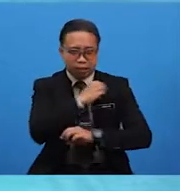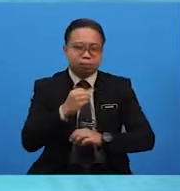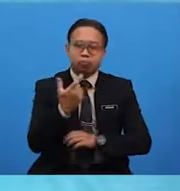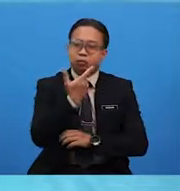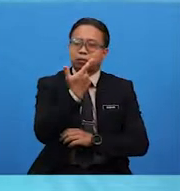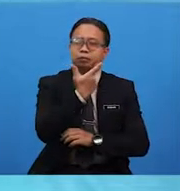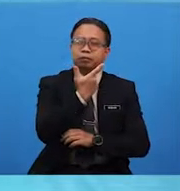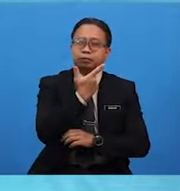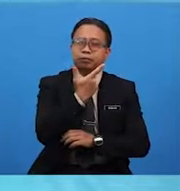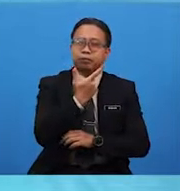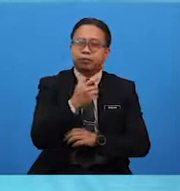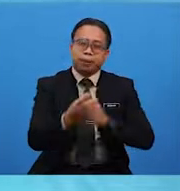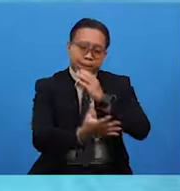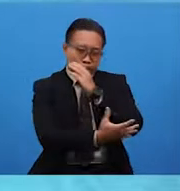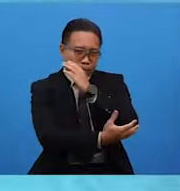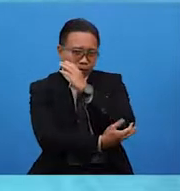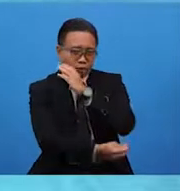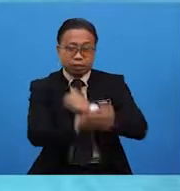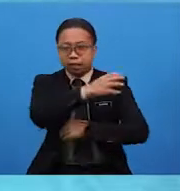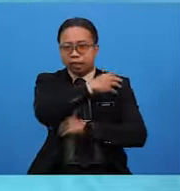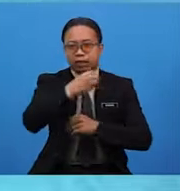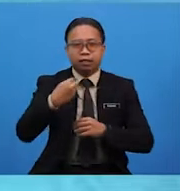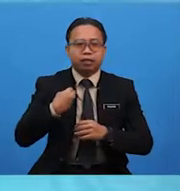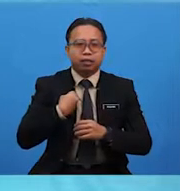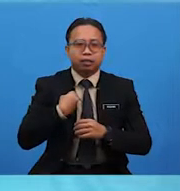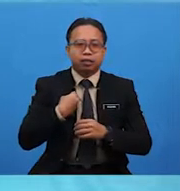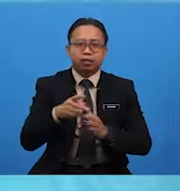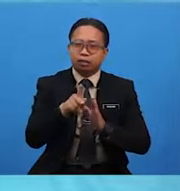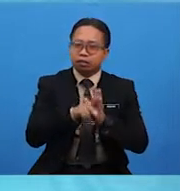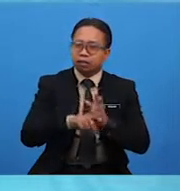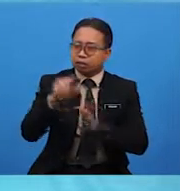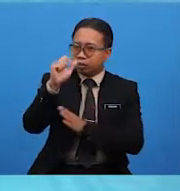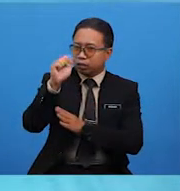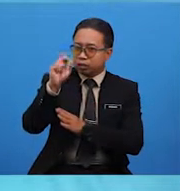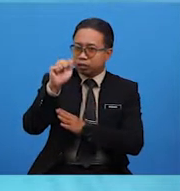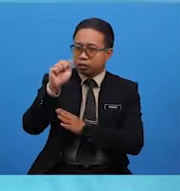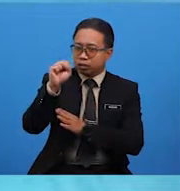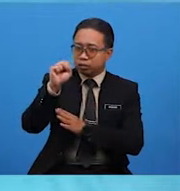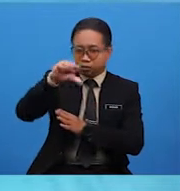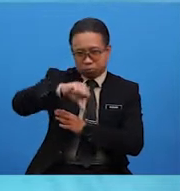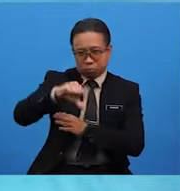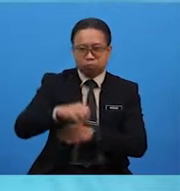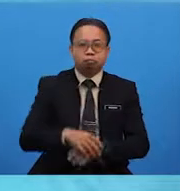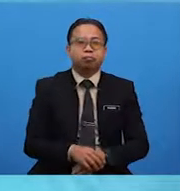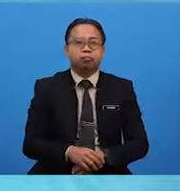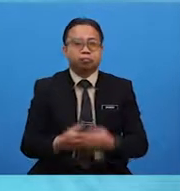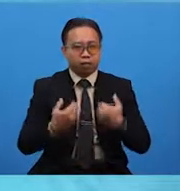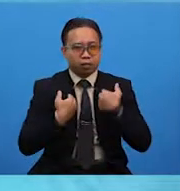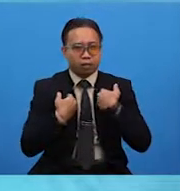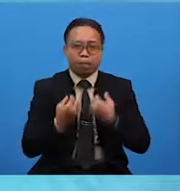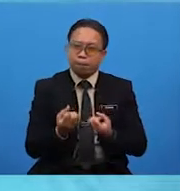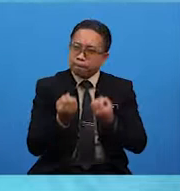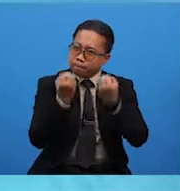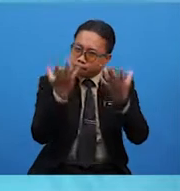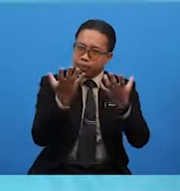ketidakpuasan hati and kemiskinan dan juga keganasan Hai dan komposisi karya ini adalah berbagai